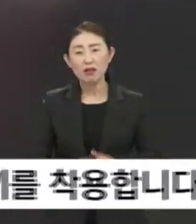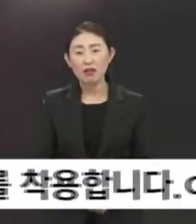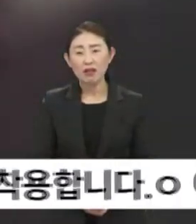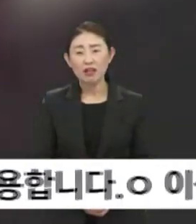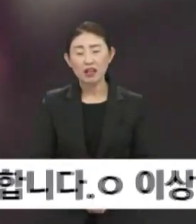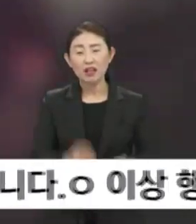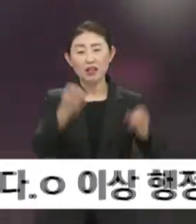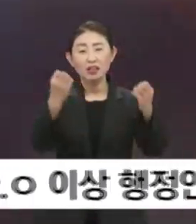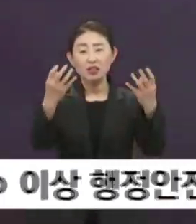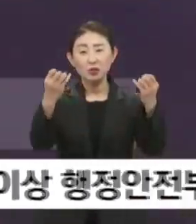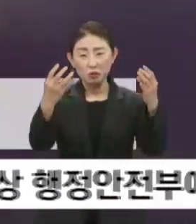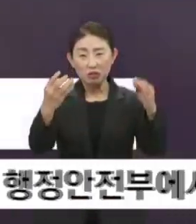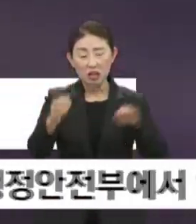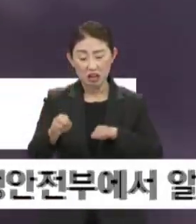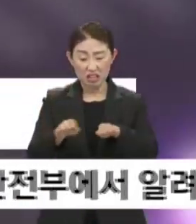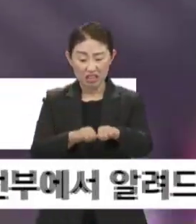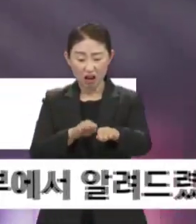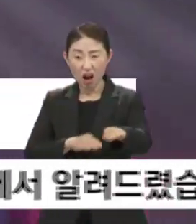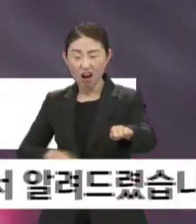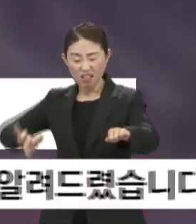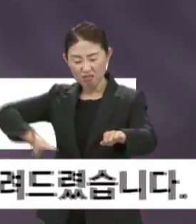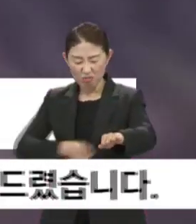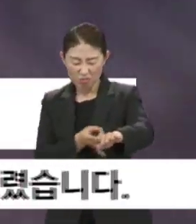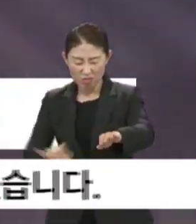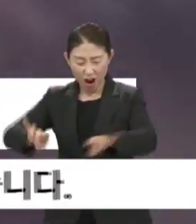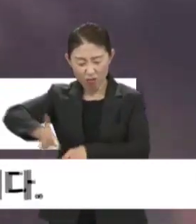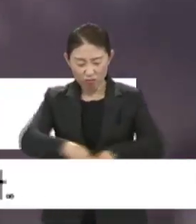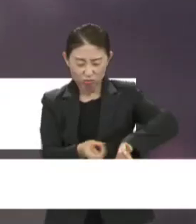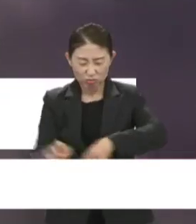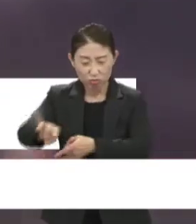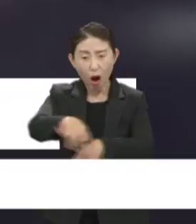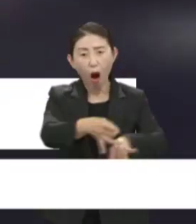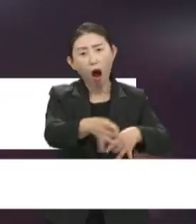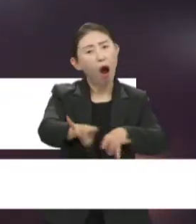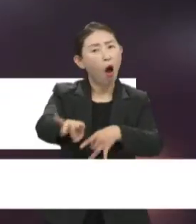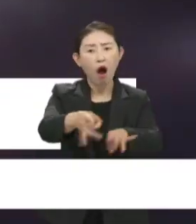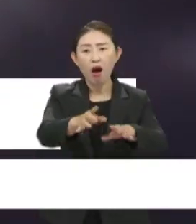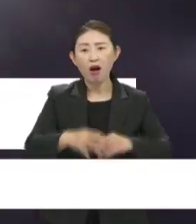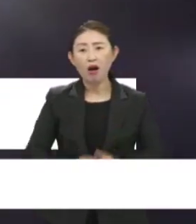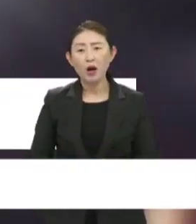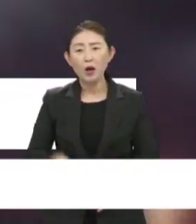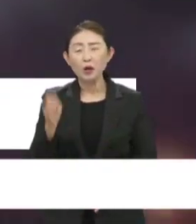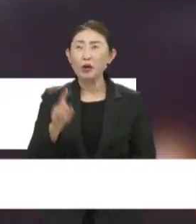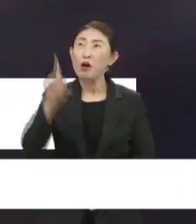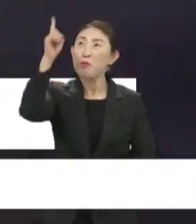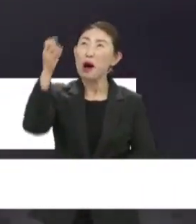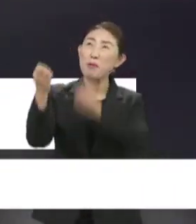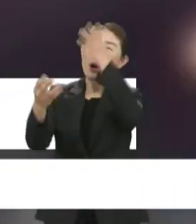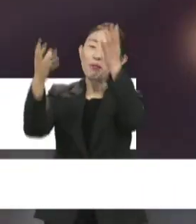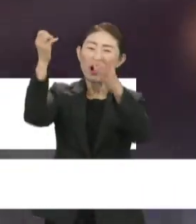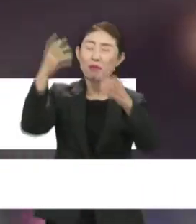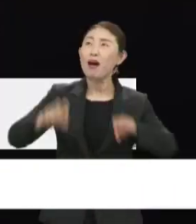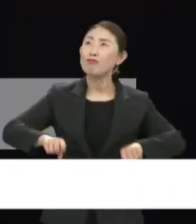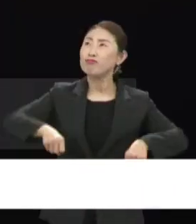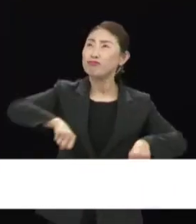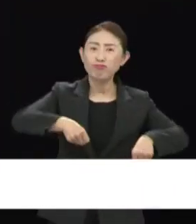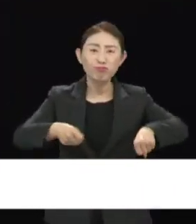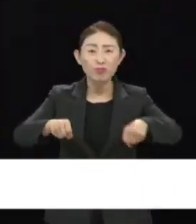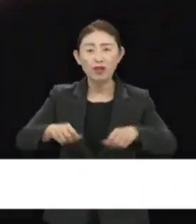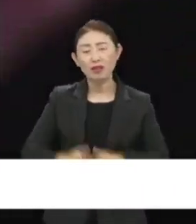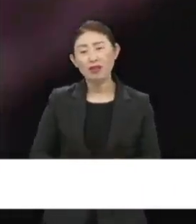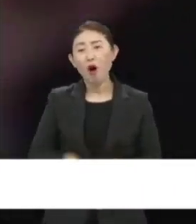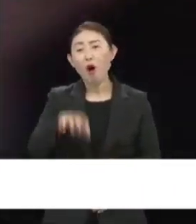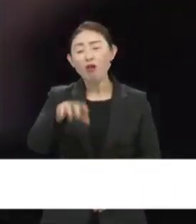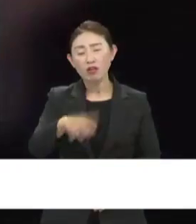신호 대기 중인 차량들 사이로 위태롭게 줄지어 고개 운전을 하는가 하면 아예 폭주까지 쏘아올리기도 합니다.